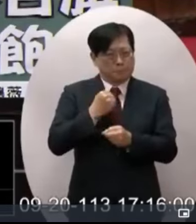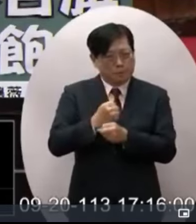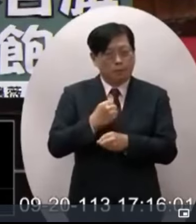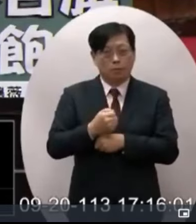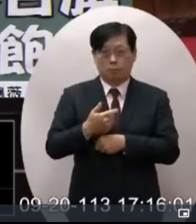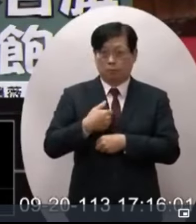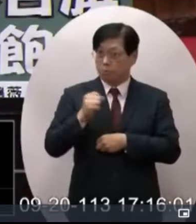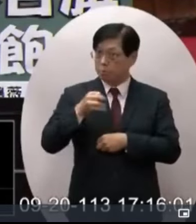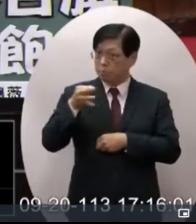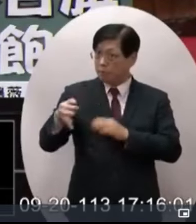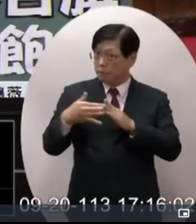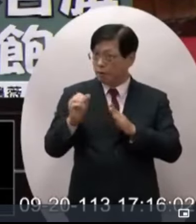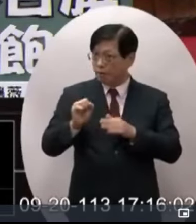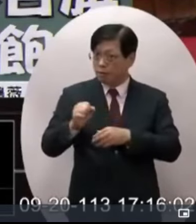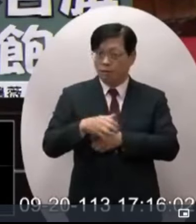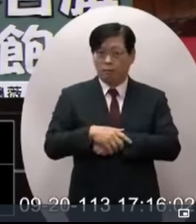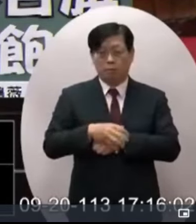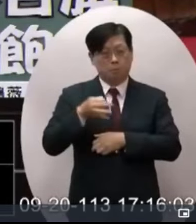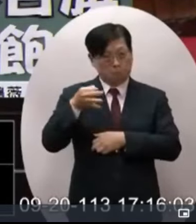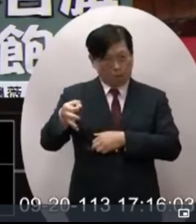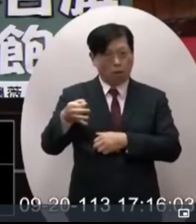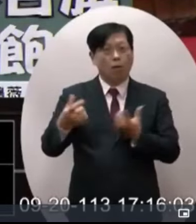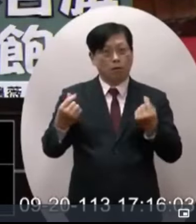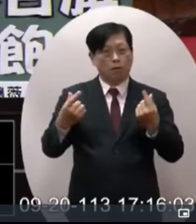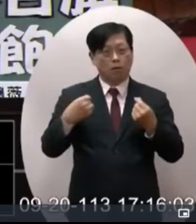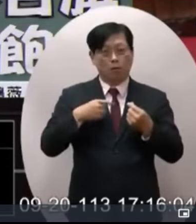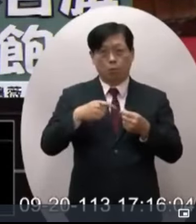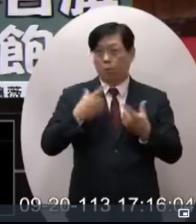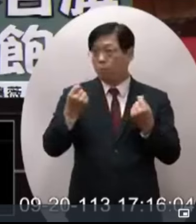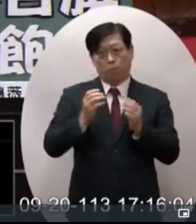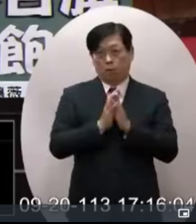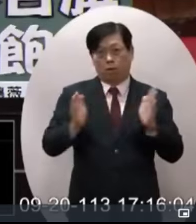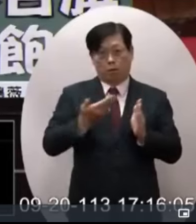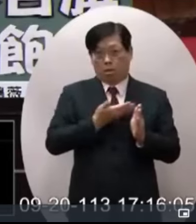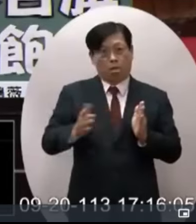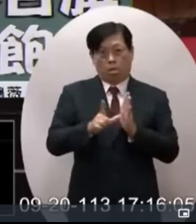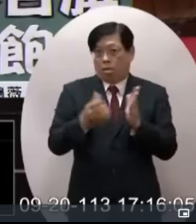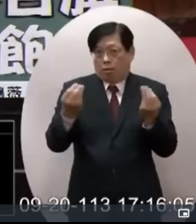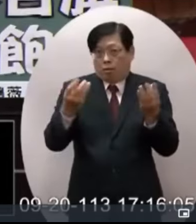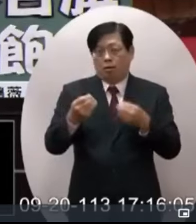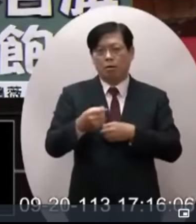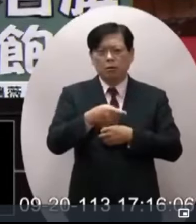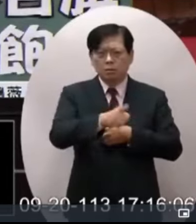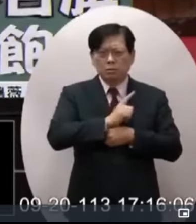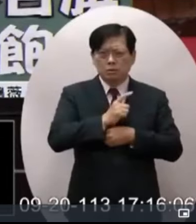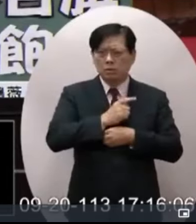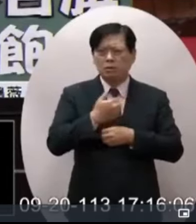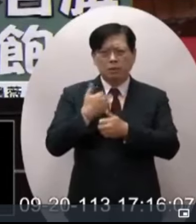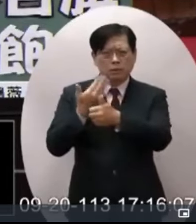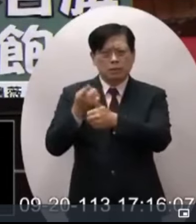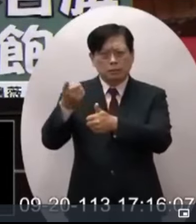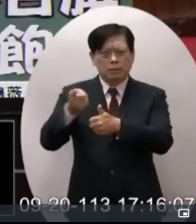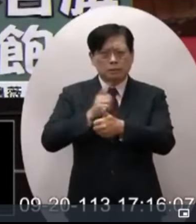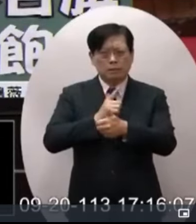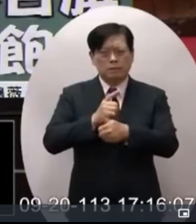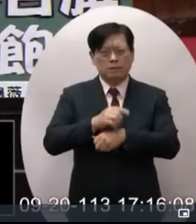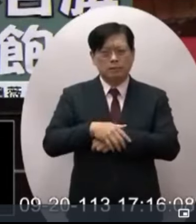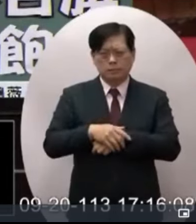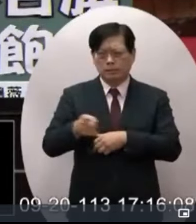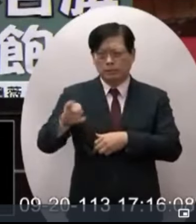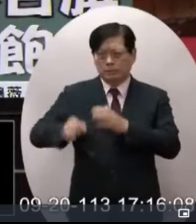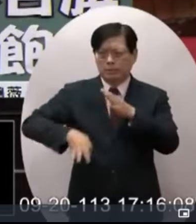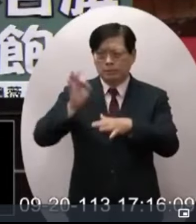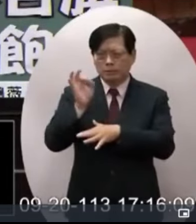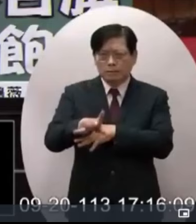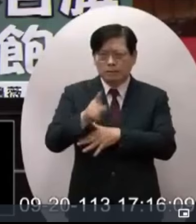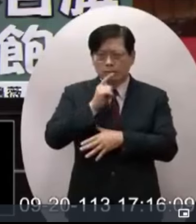啊，我不能买房吗？我买房，我现在连宽限期都没有。所以总裁，你说要给他们一个 lesson， 好，给这些投